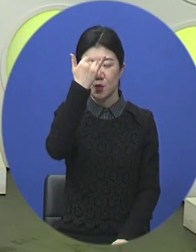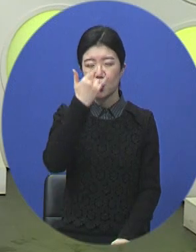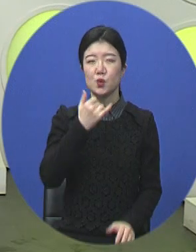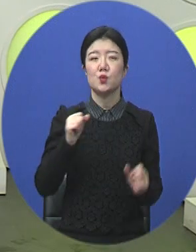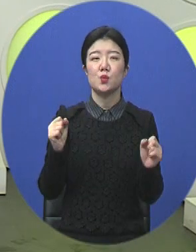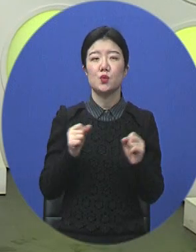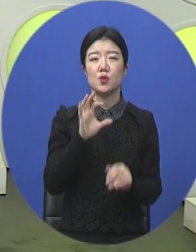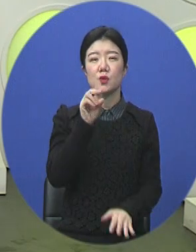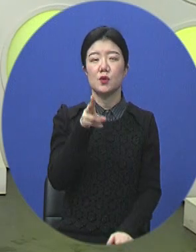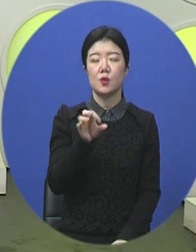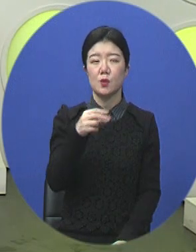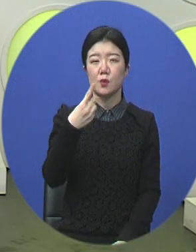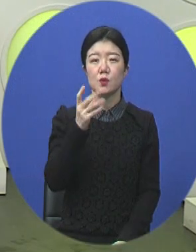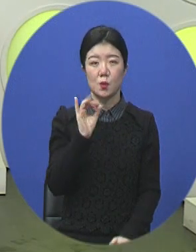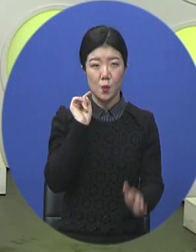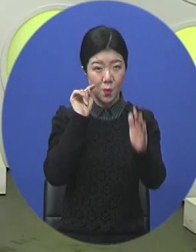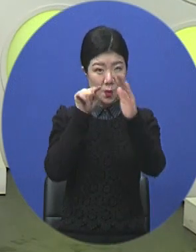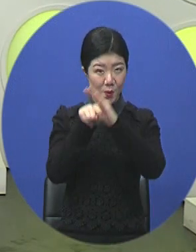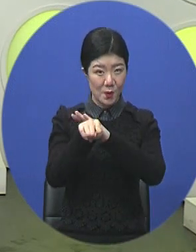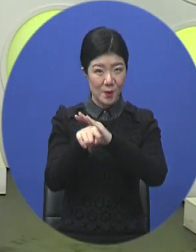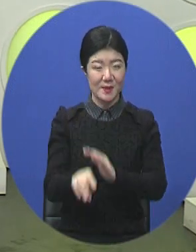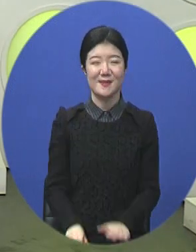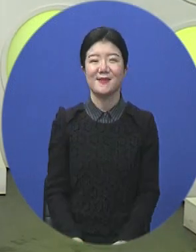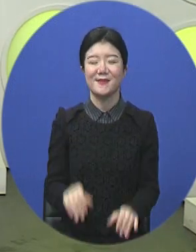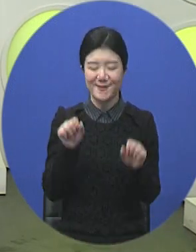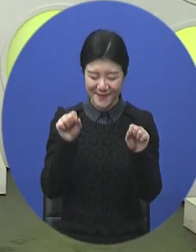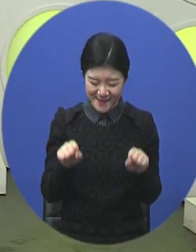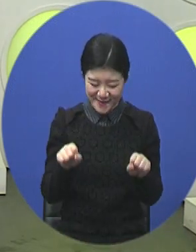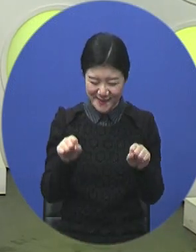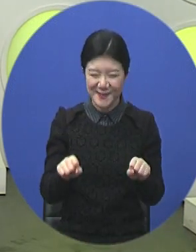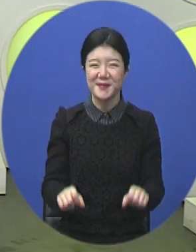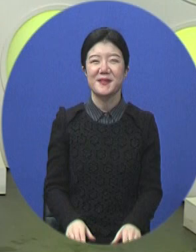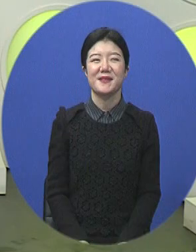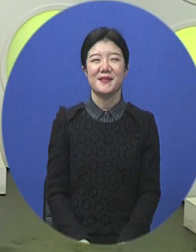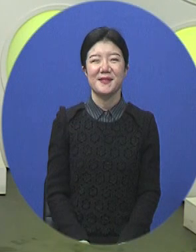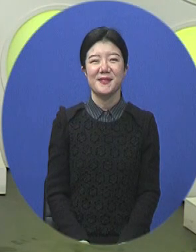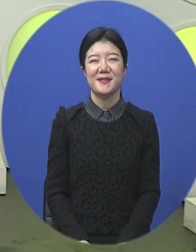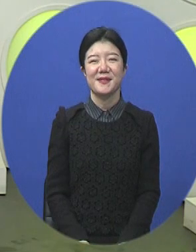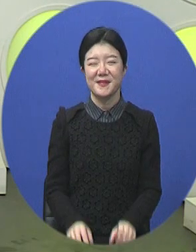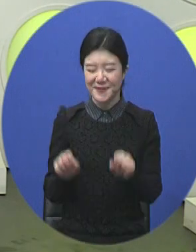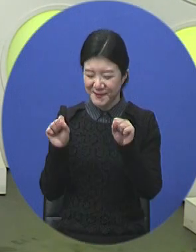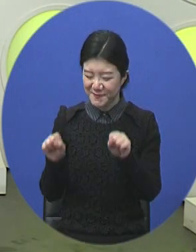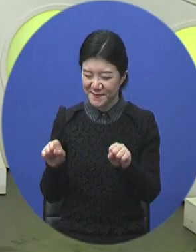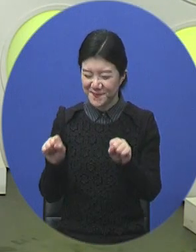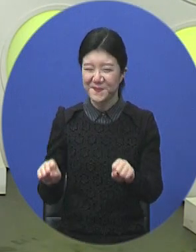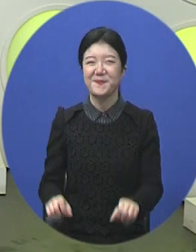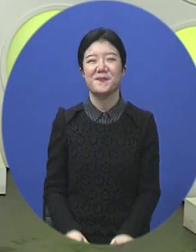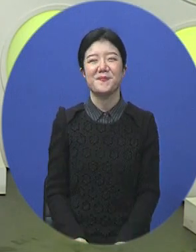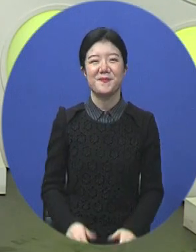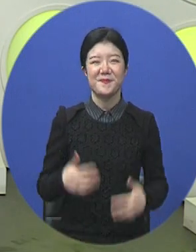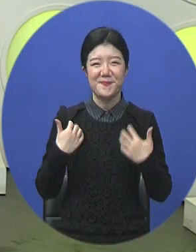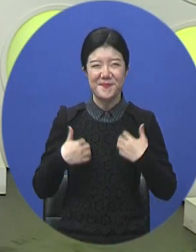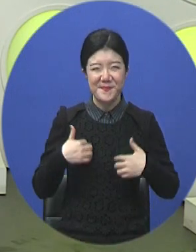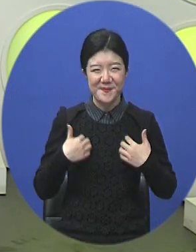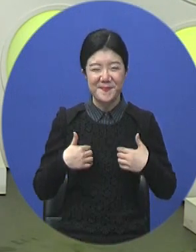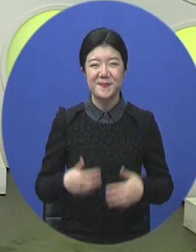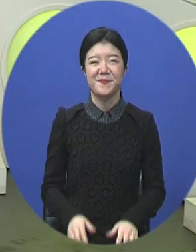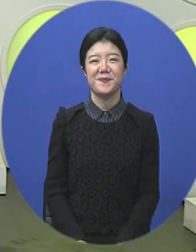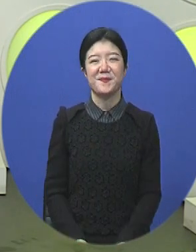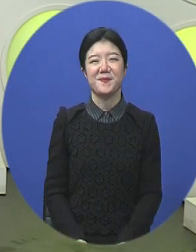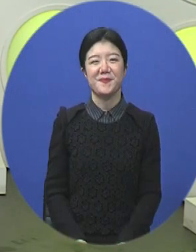충북 영동군으로 한번 가볼까요? 네. 안녕하세요. 안녕하세요. 예, 안녕하십니까?